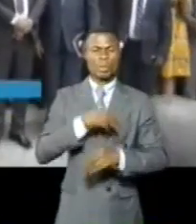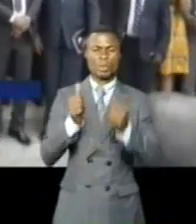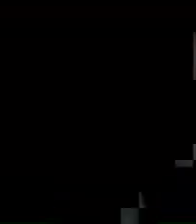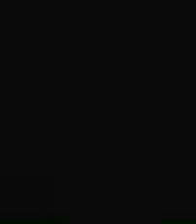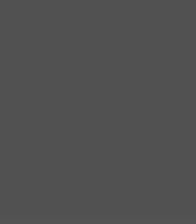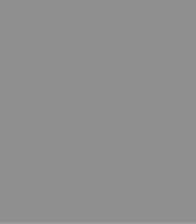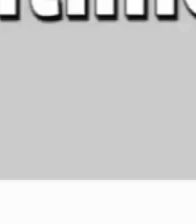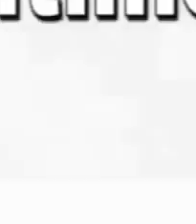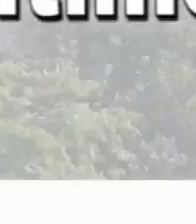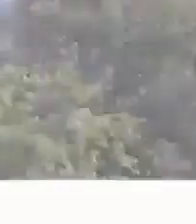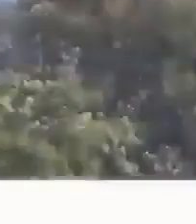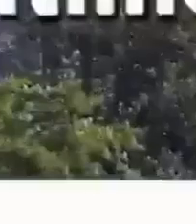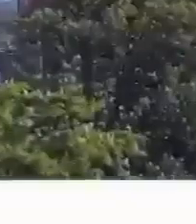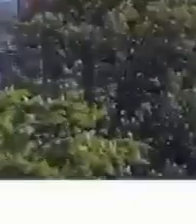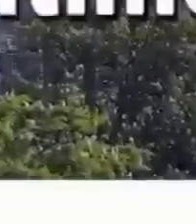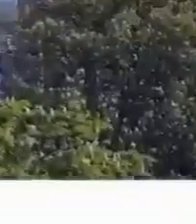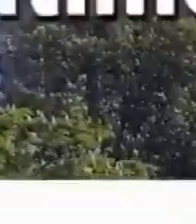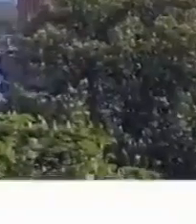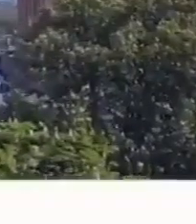service.